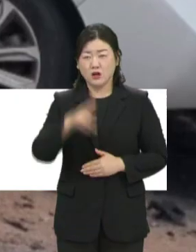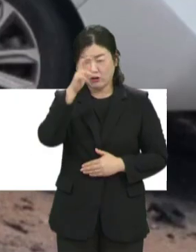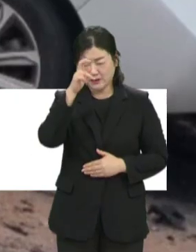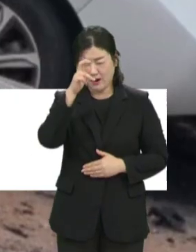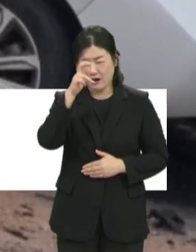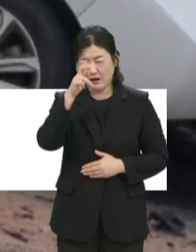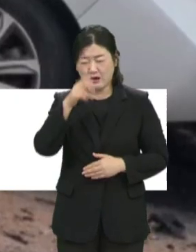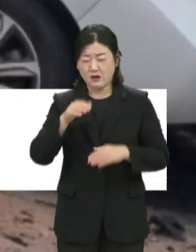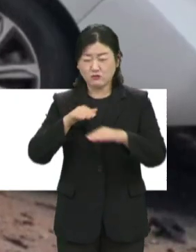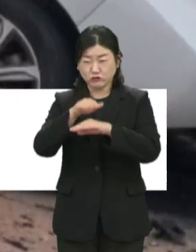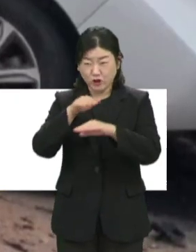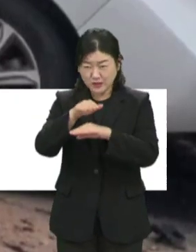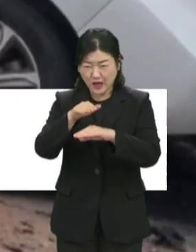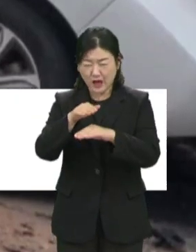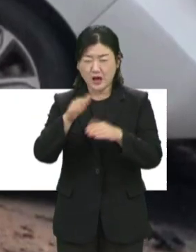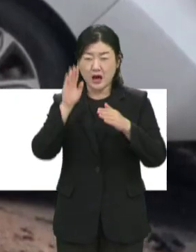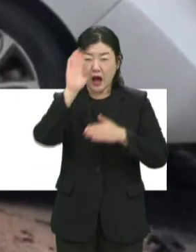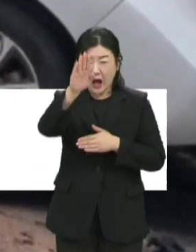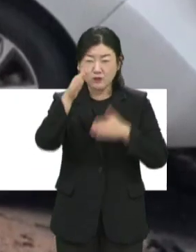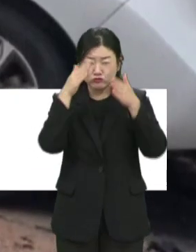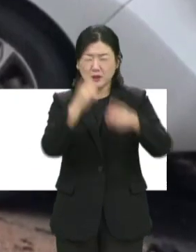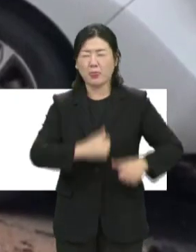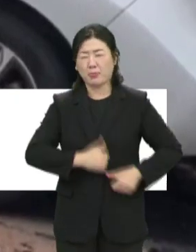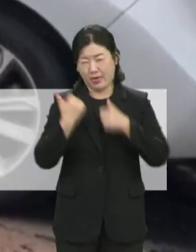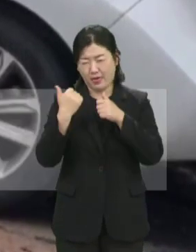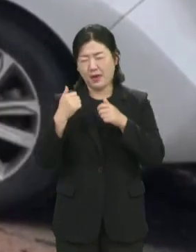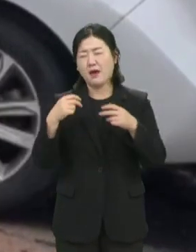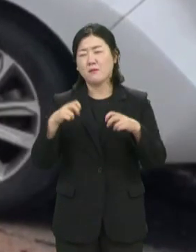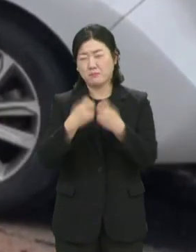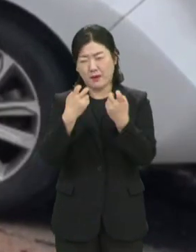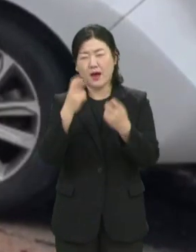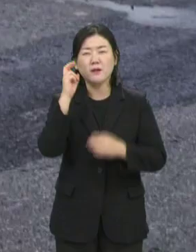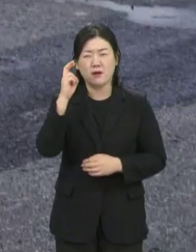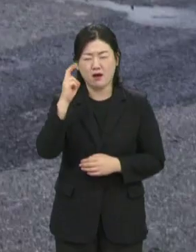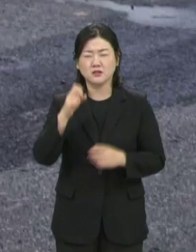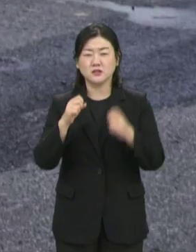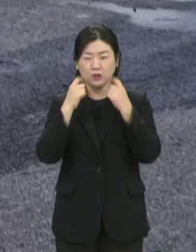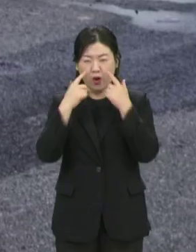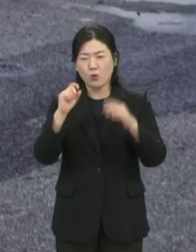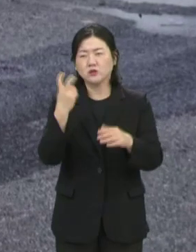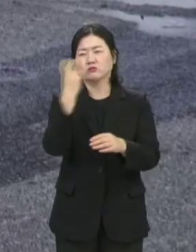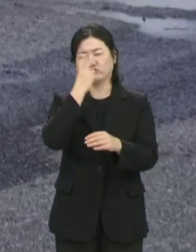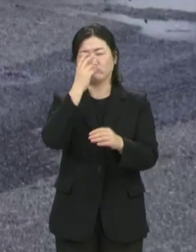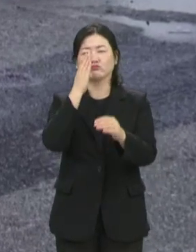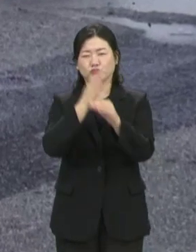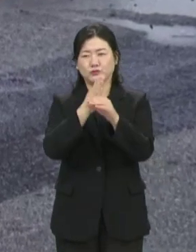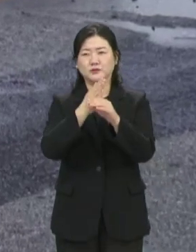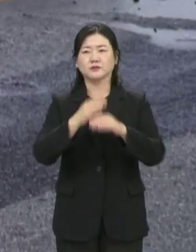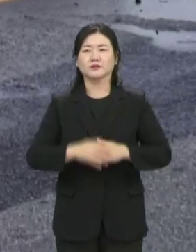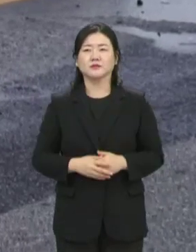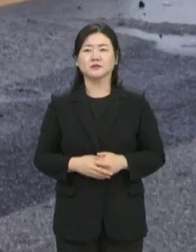경찰은 승용차 운전자의 전방주시 태만으로 사고가 난 것으로 보고 정확한 사고 경의를 조사 중입니다